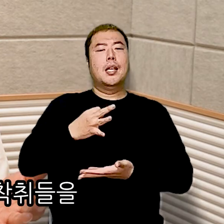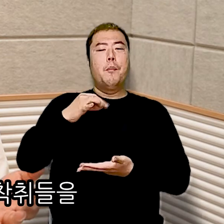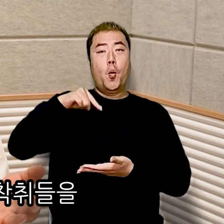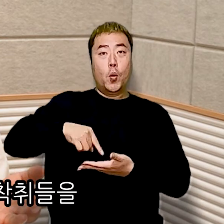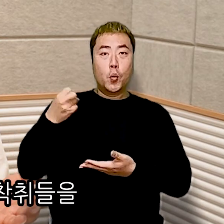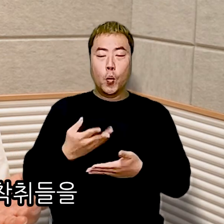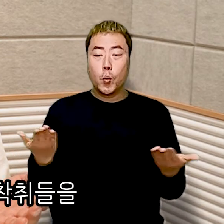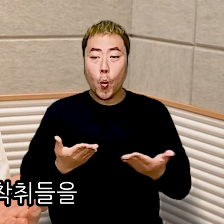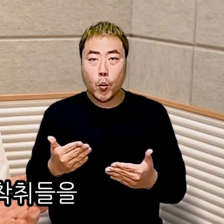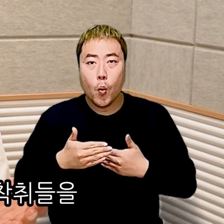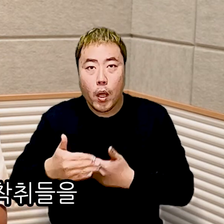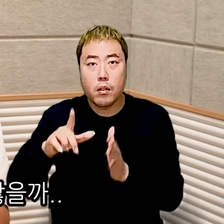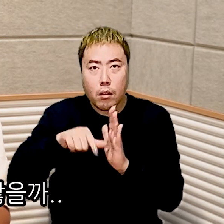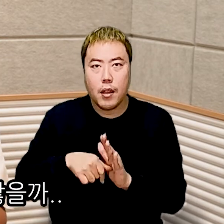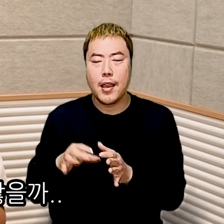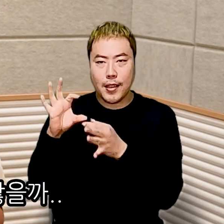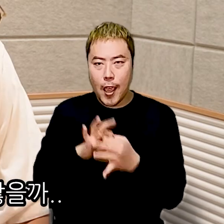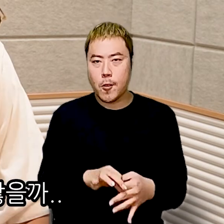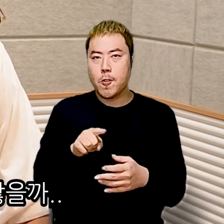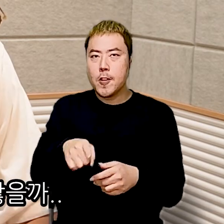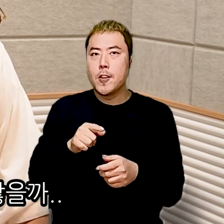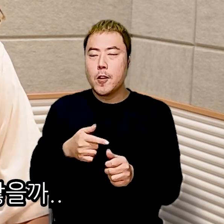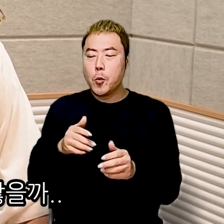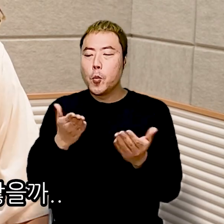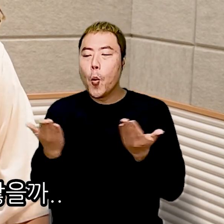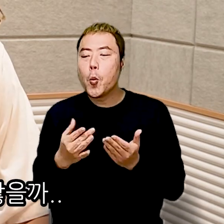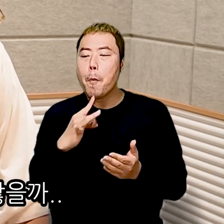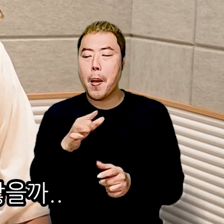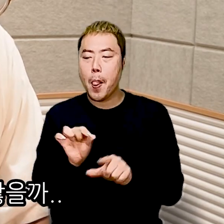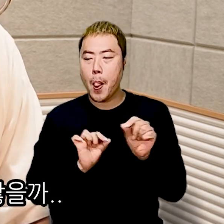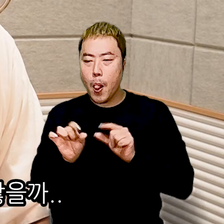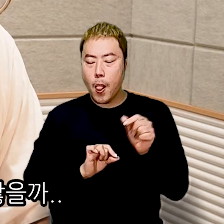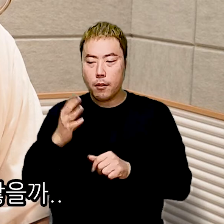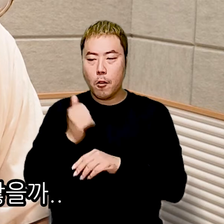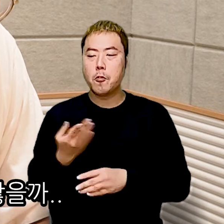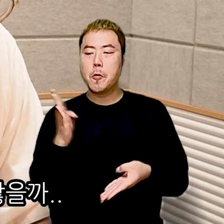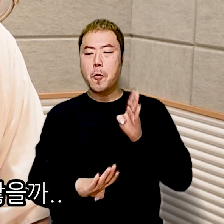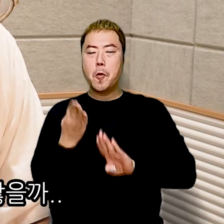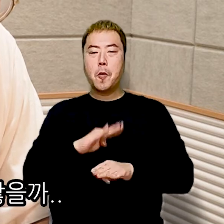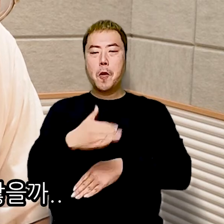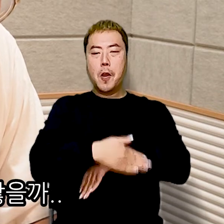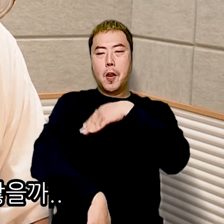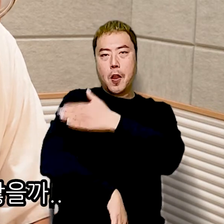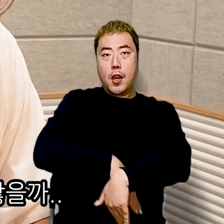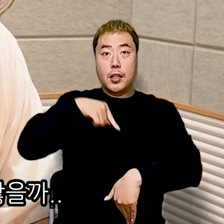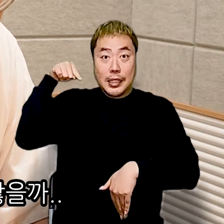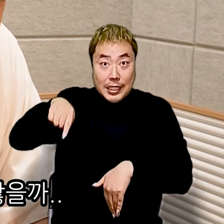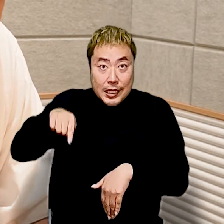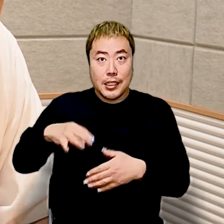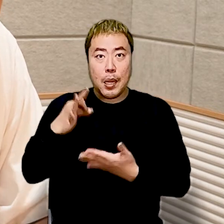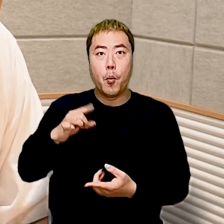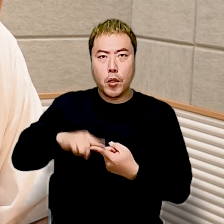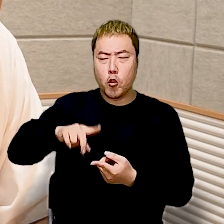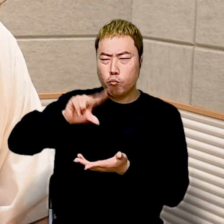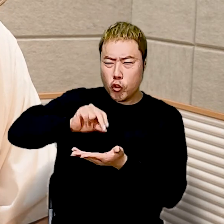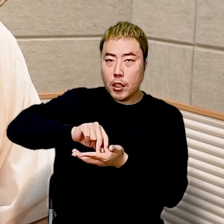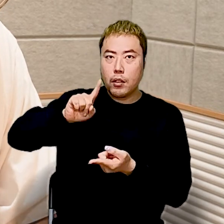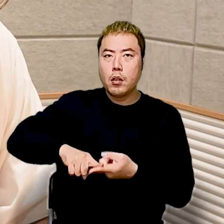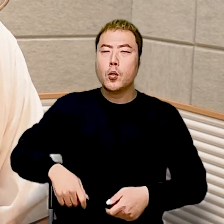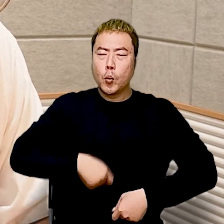속에서 발생하는 여러 가지 그 착취들을 계속 이렇게 드러내는 작업들이 모아져야 되지 않느냐